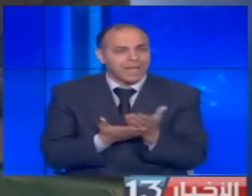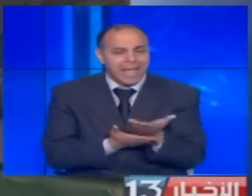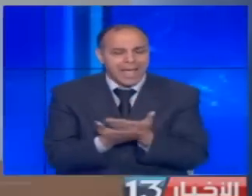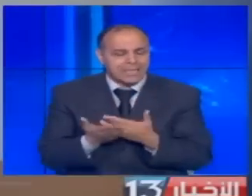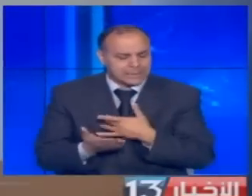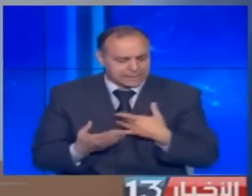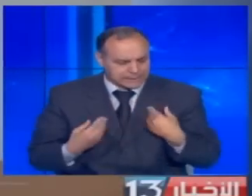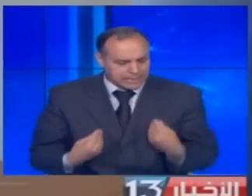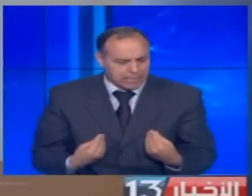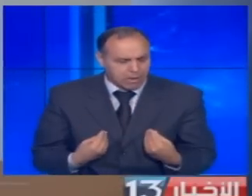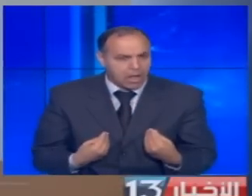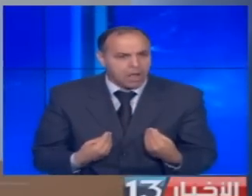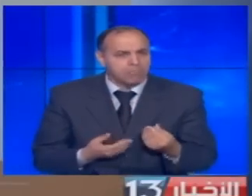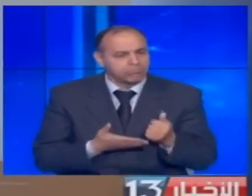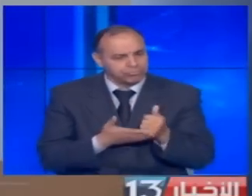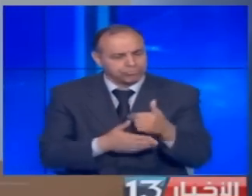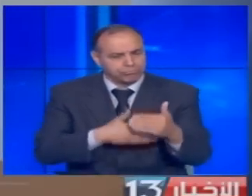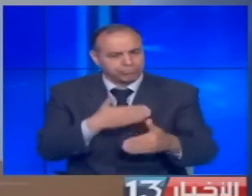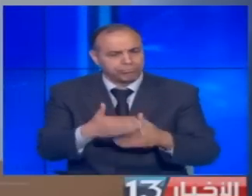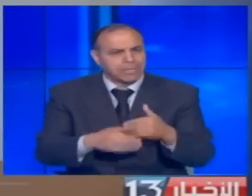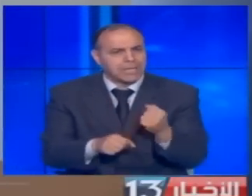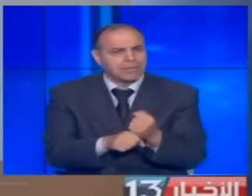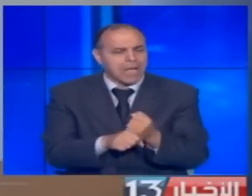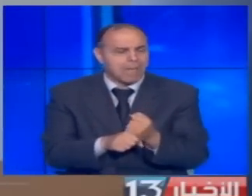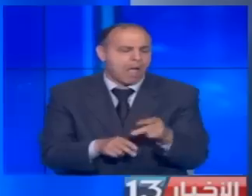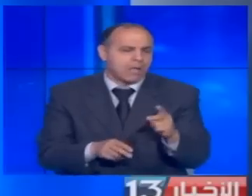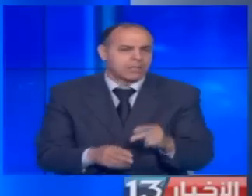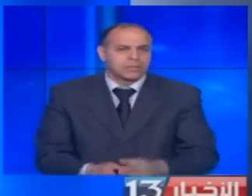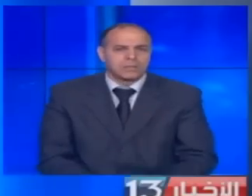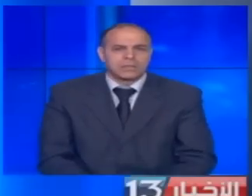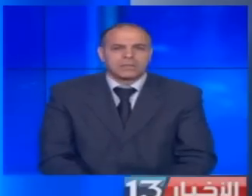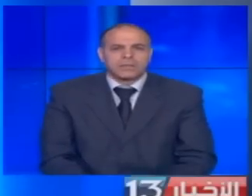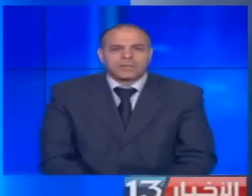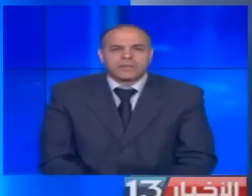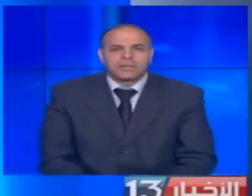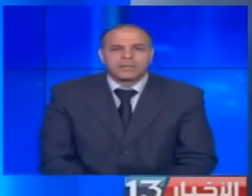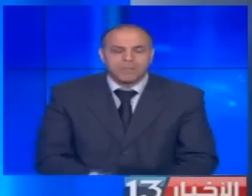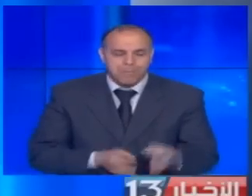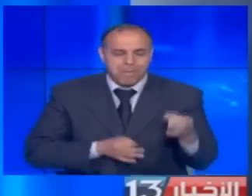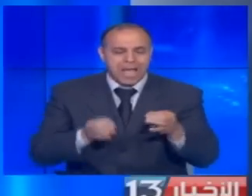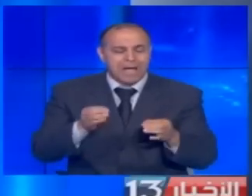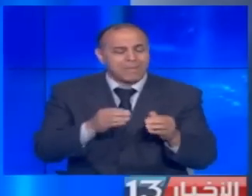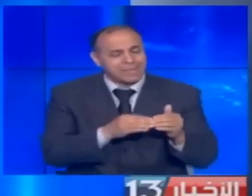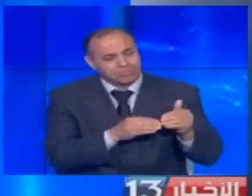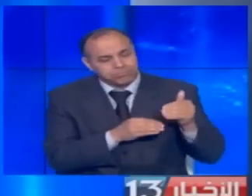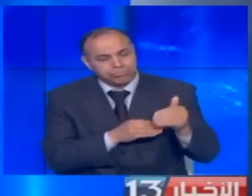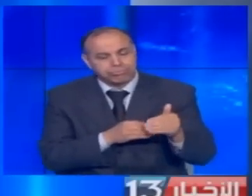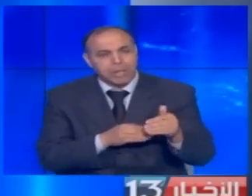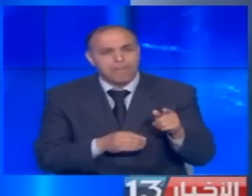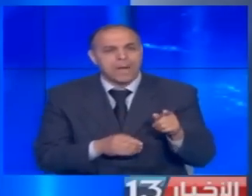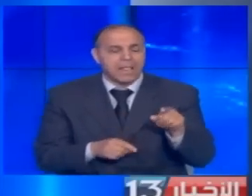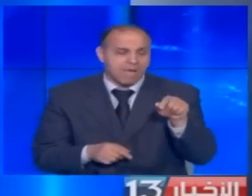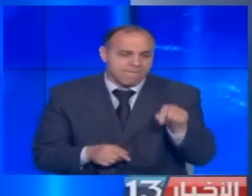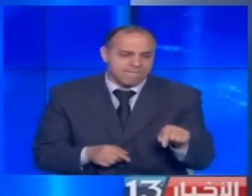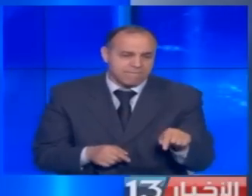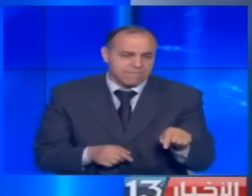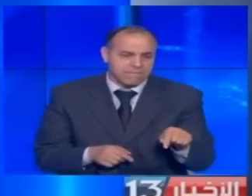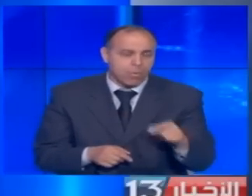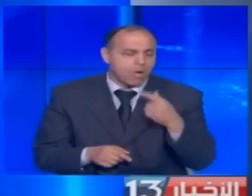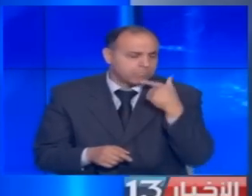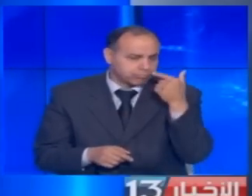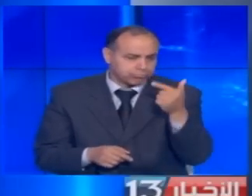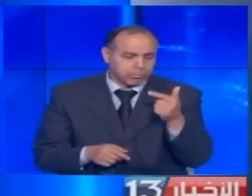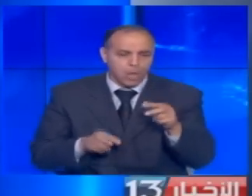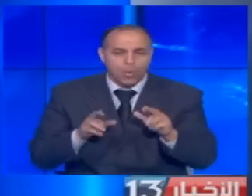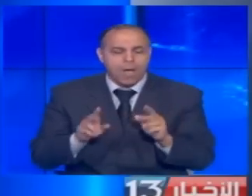سليمه للدفع نحو تطوير مناخ الاعمال محكمه التعقيب بين الموجود والمنشود هو